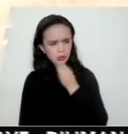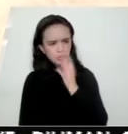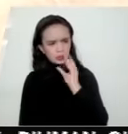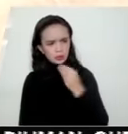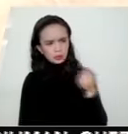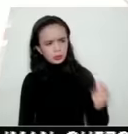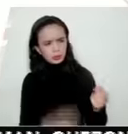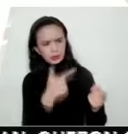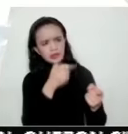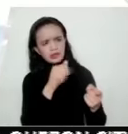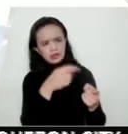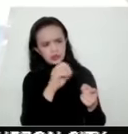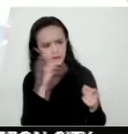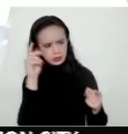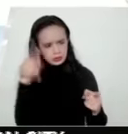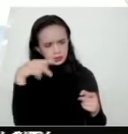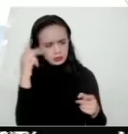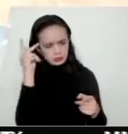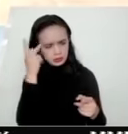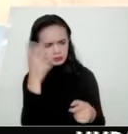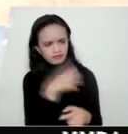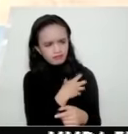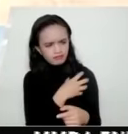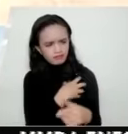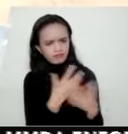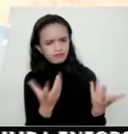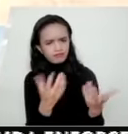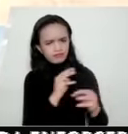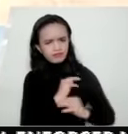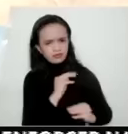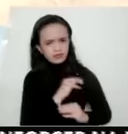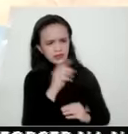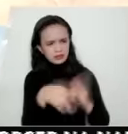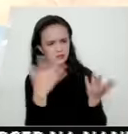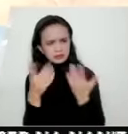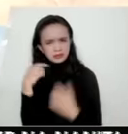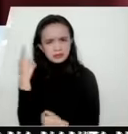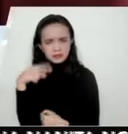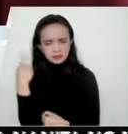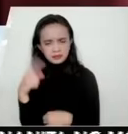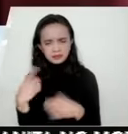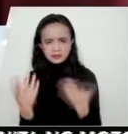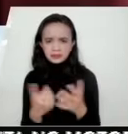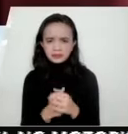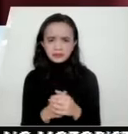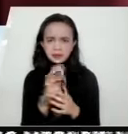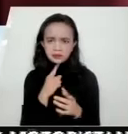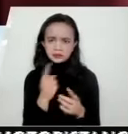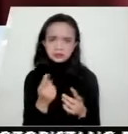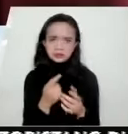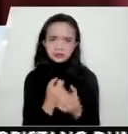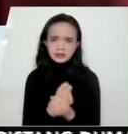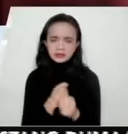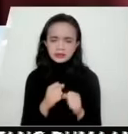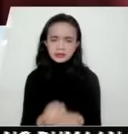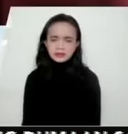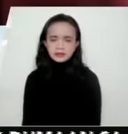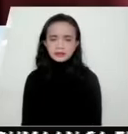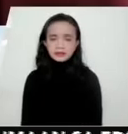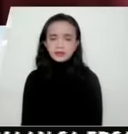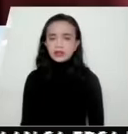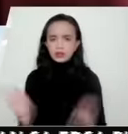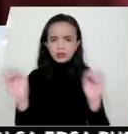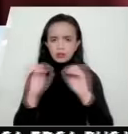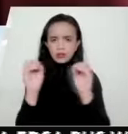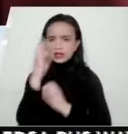akin to destab? You must be crazy. It's order and security maybe. Wala raw siyang dahilan para